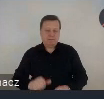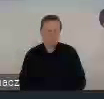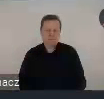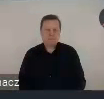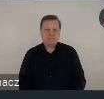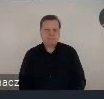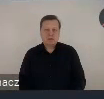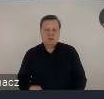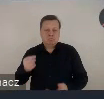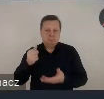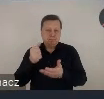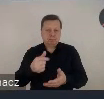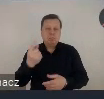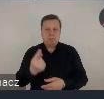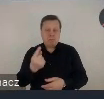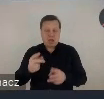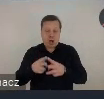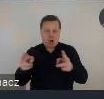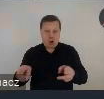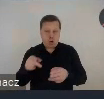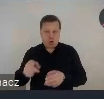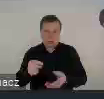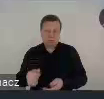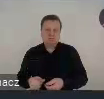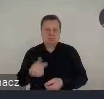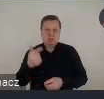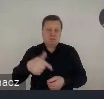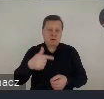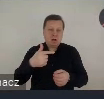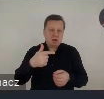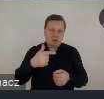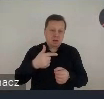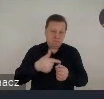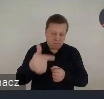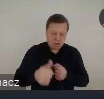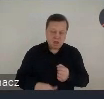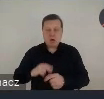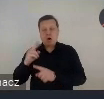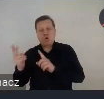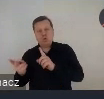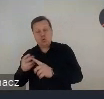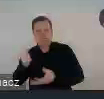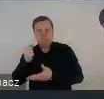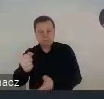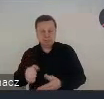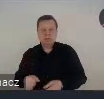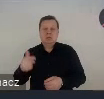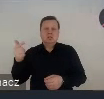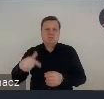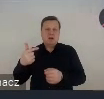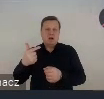2 okresy finansowania, czyli pierwszy okres finansowania to jest rok 2022, drugi okres finansowania to jest